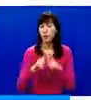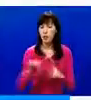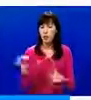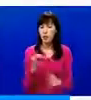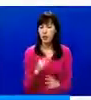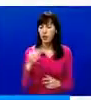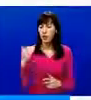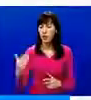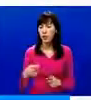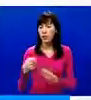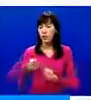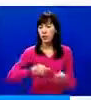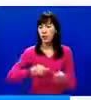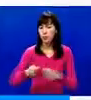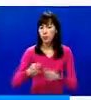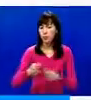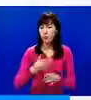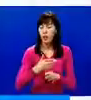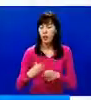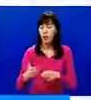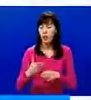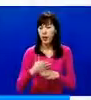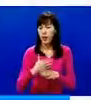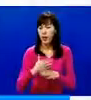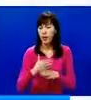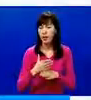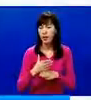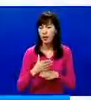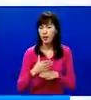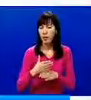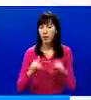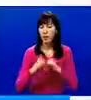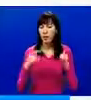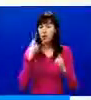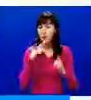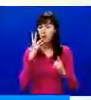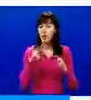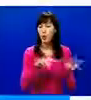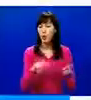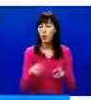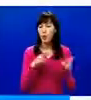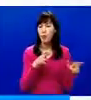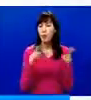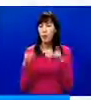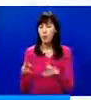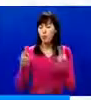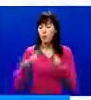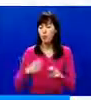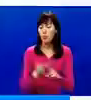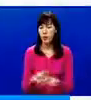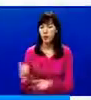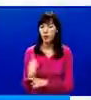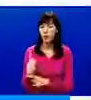стороны департамента, отдел ликвидации и отдел развития языка мы будем непосредственно выезжать, проверять данное дежурство